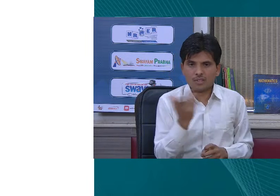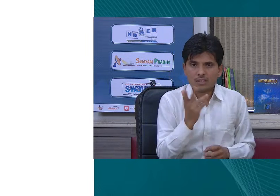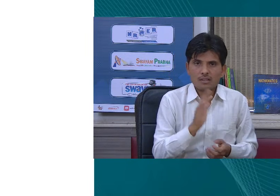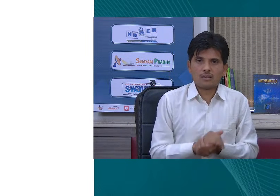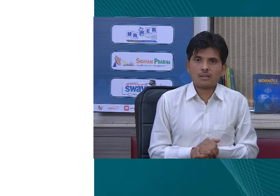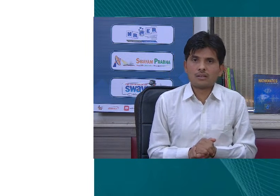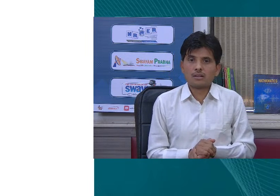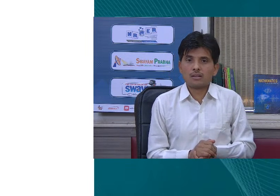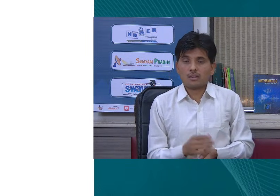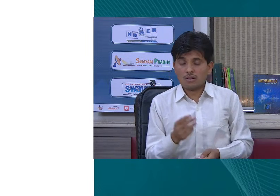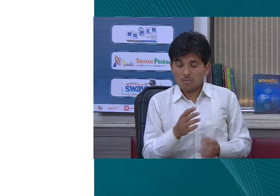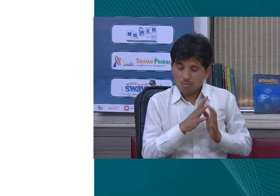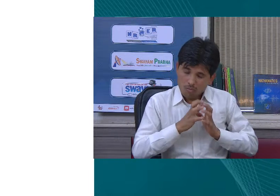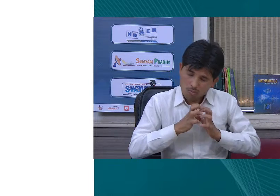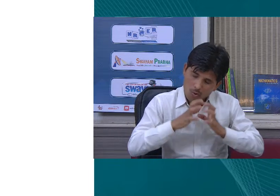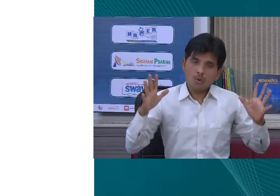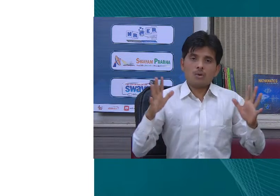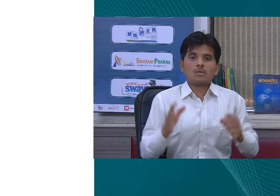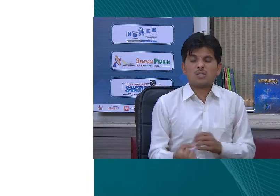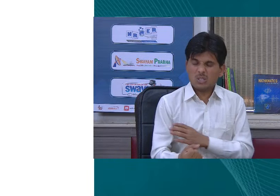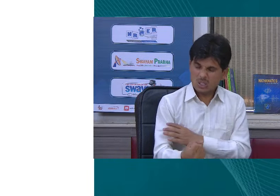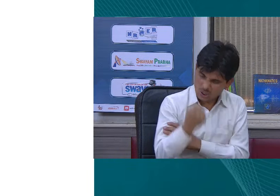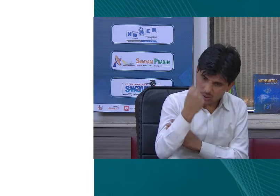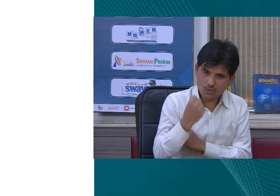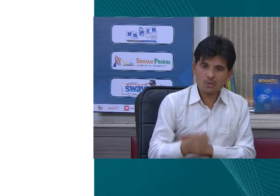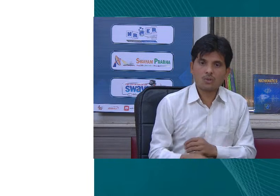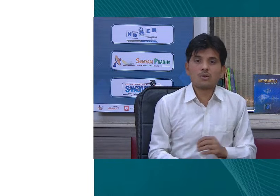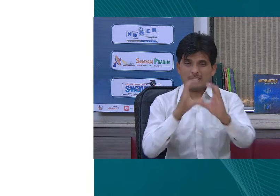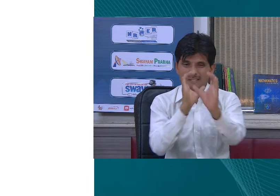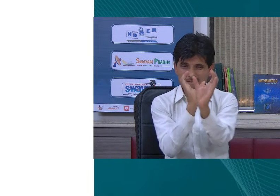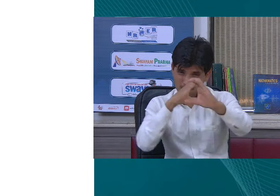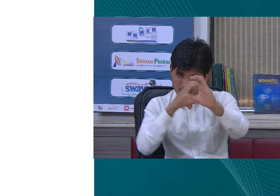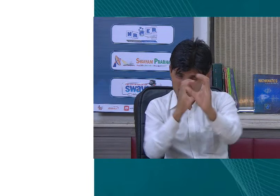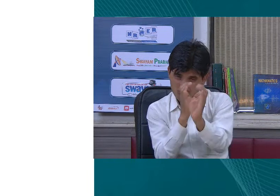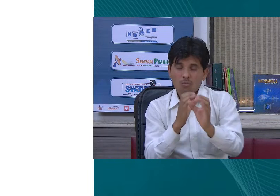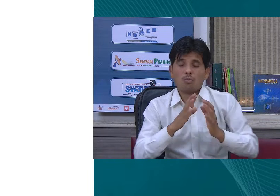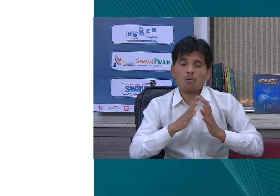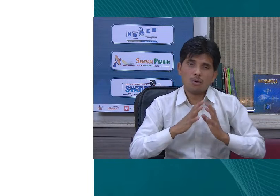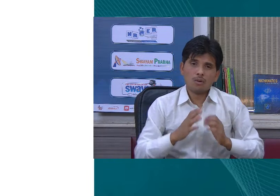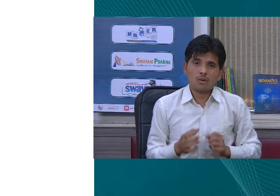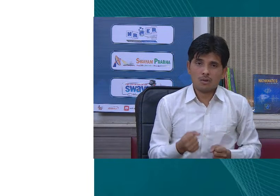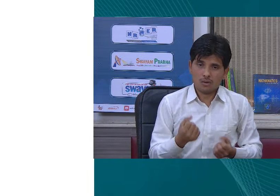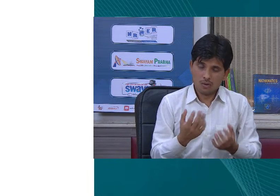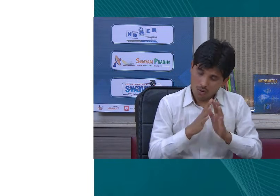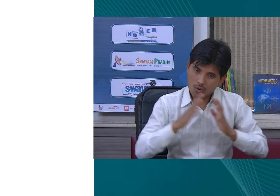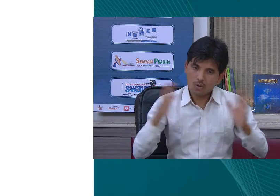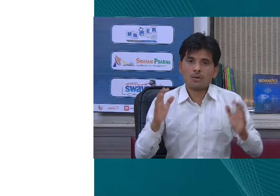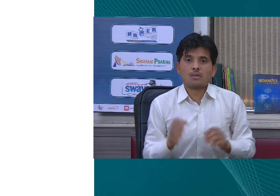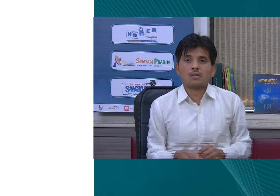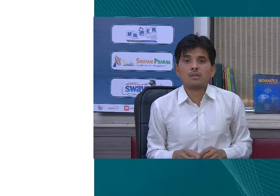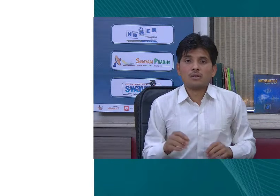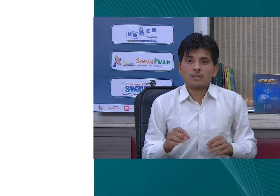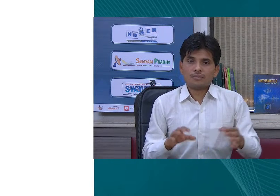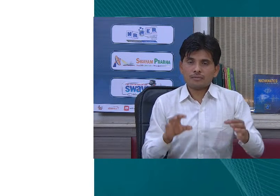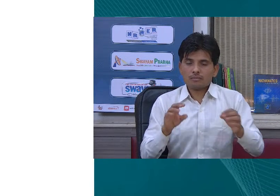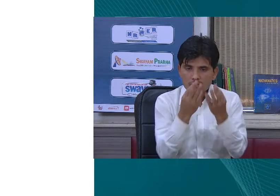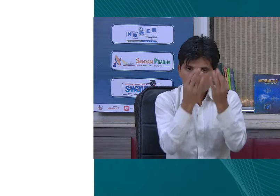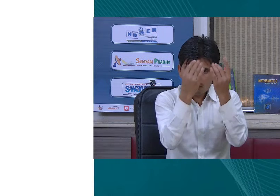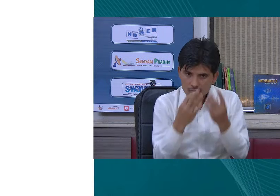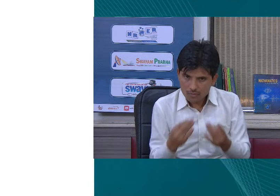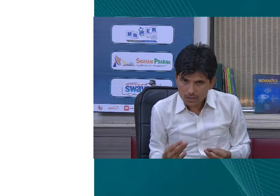Earth, उनके पास बहुत पावरफुल टेलीस्कोप्स होते हैं जिनसे वो काफी सारे